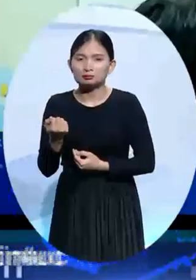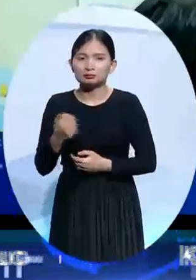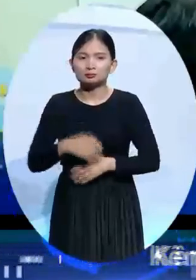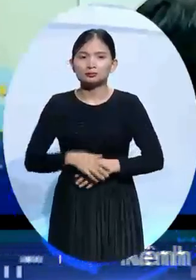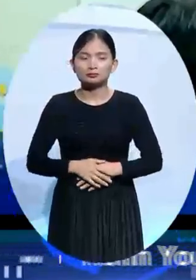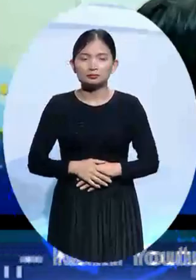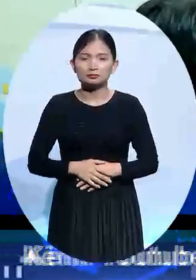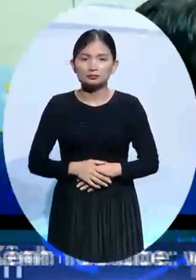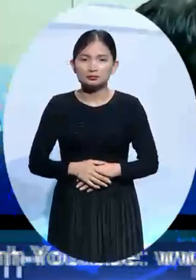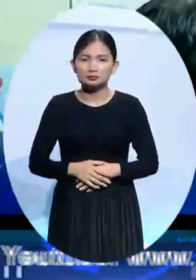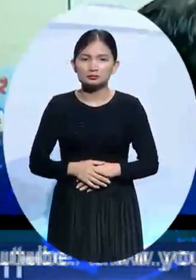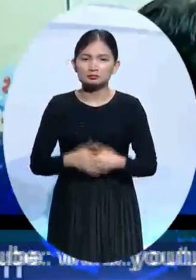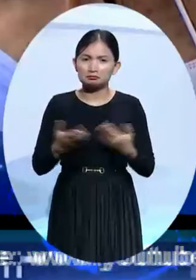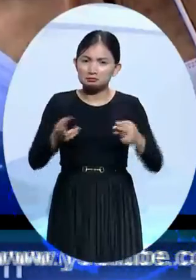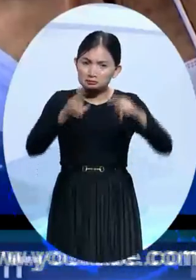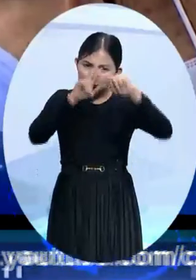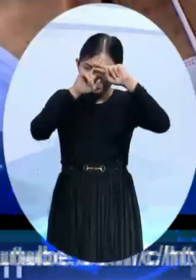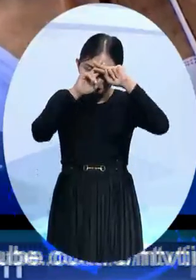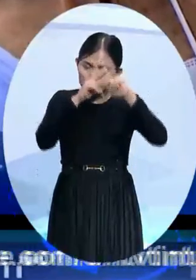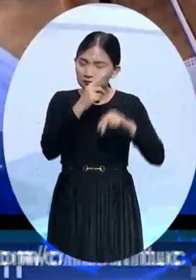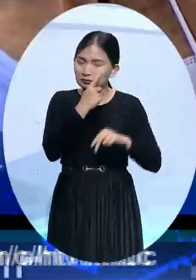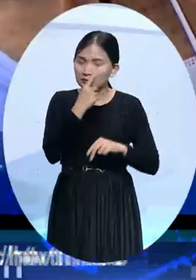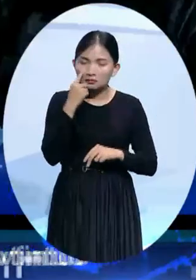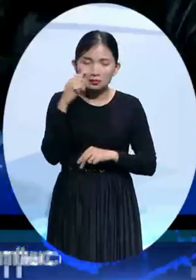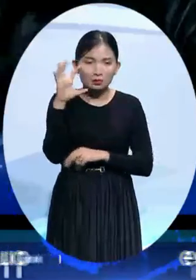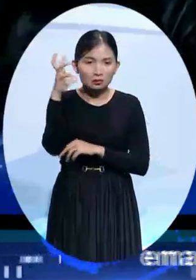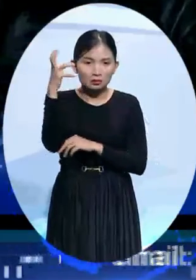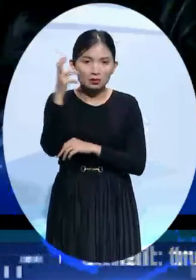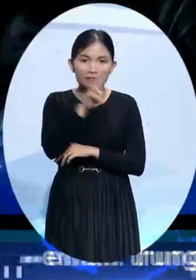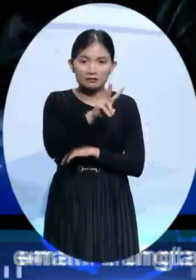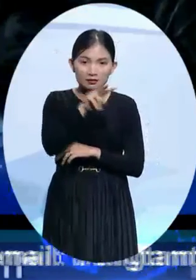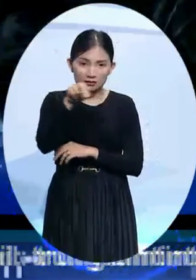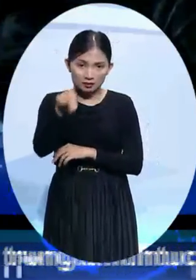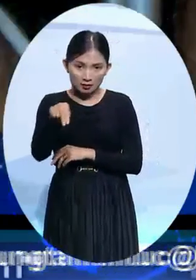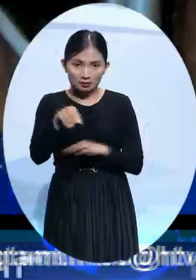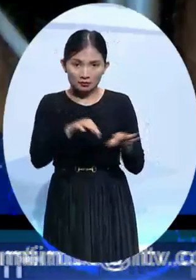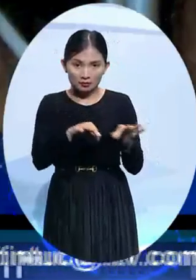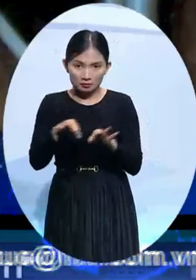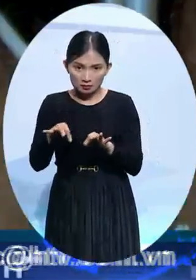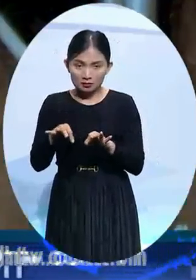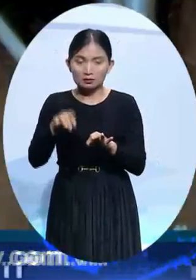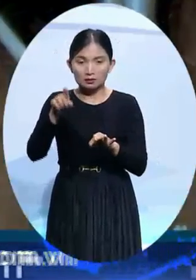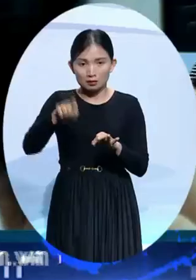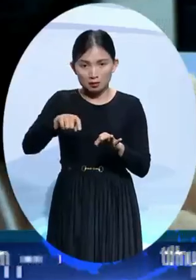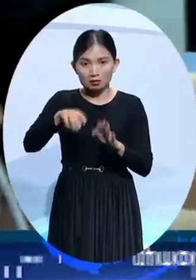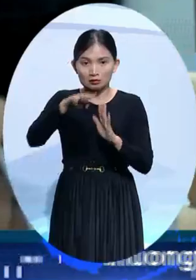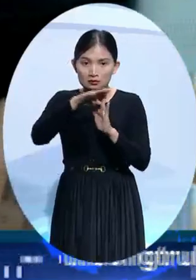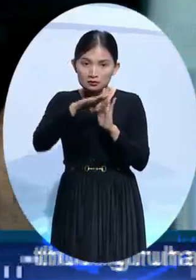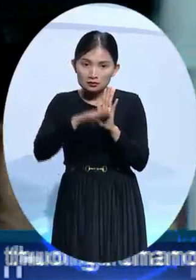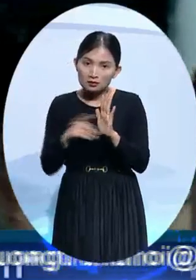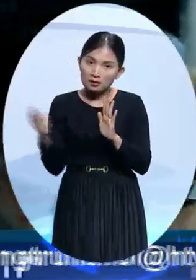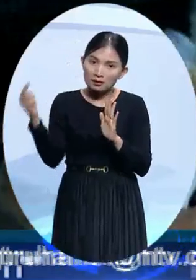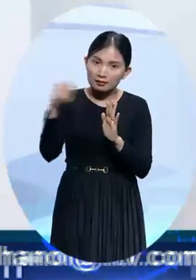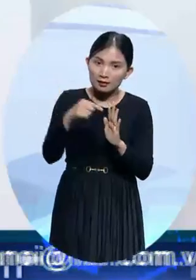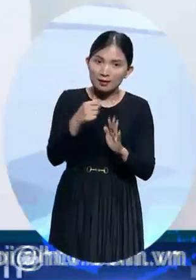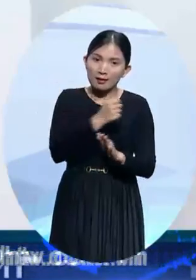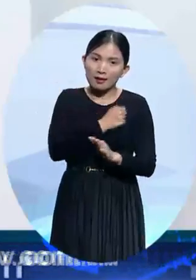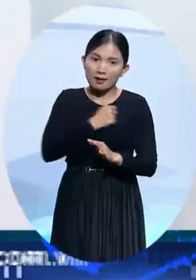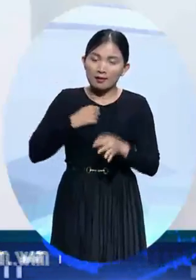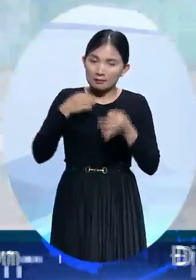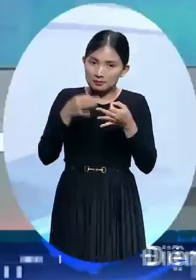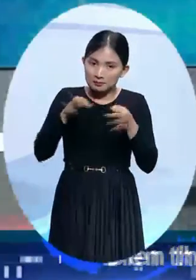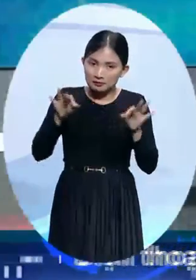đục thủy tinh thể, Bệnh viện Mắt Quốc tế Việt Nga Thành phố Hồ Chí Minh đang triển khai chương trình thăm khám miễn phí cho tất cả khách hàng.